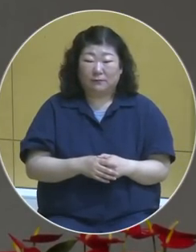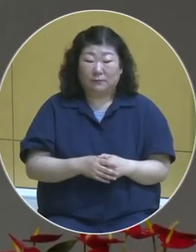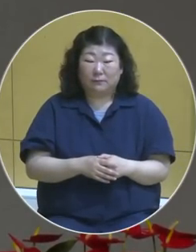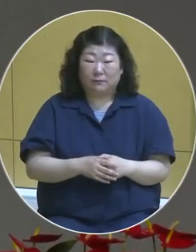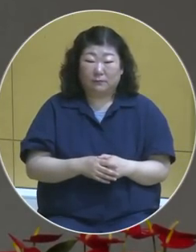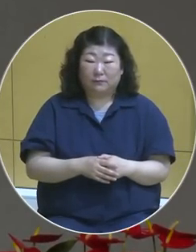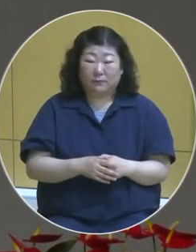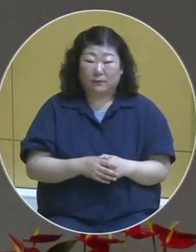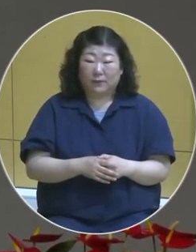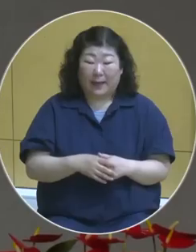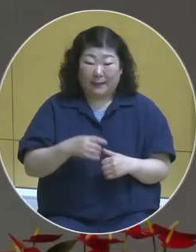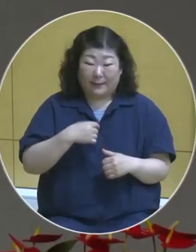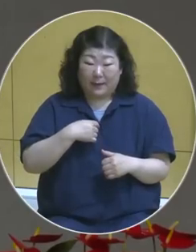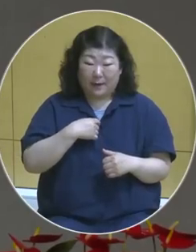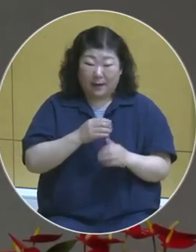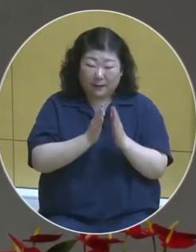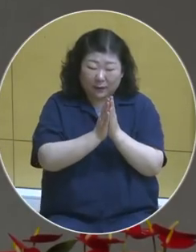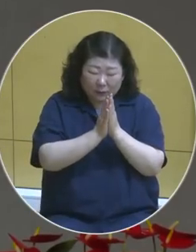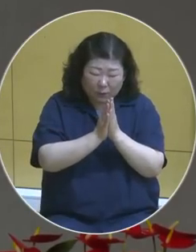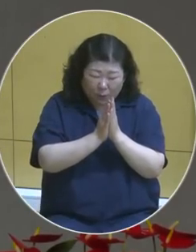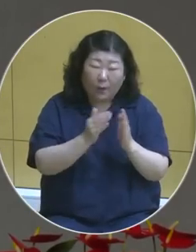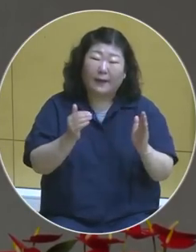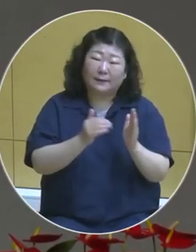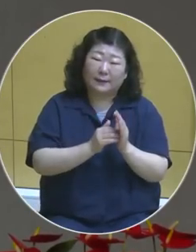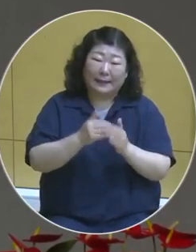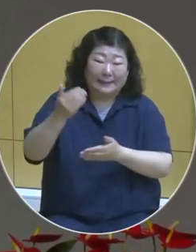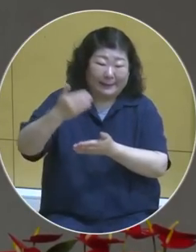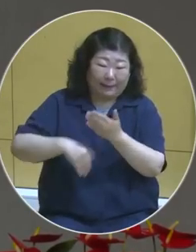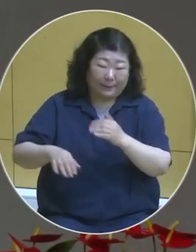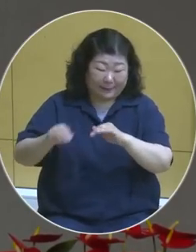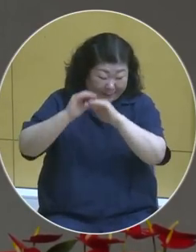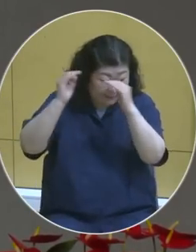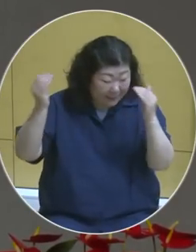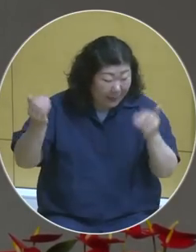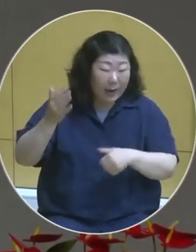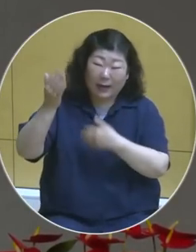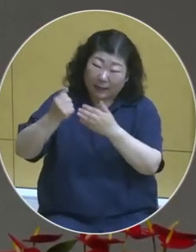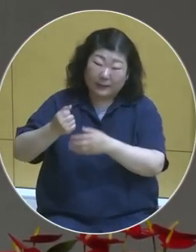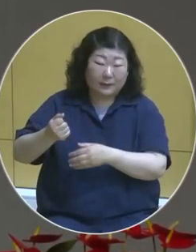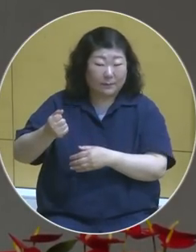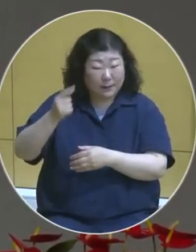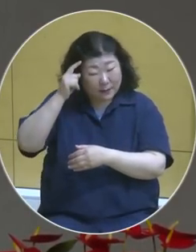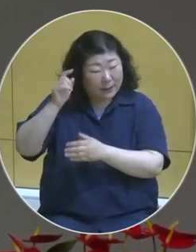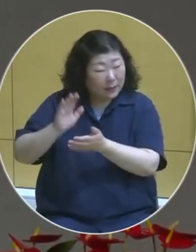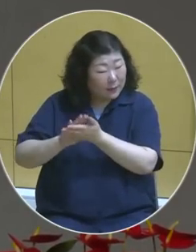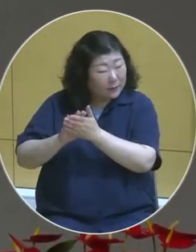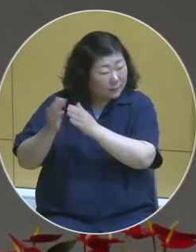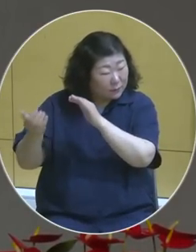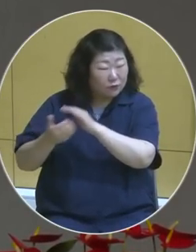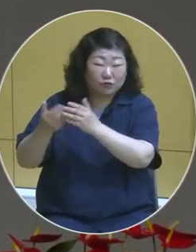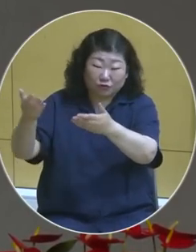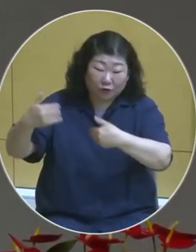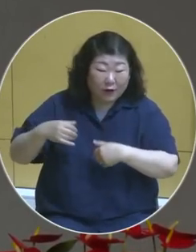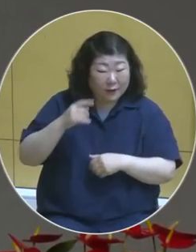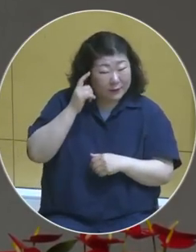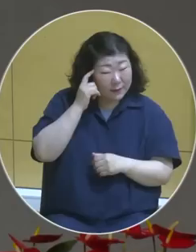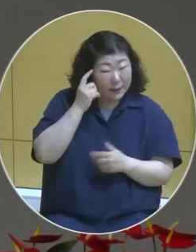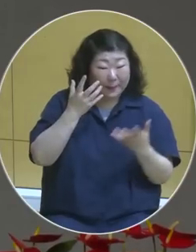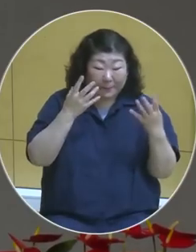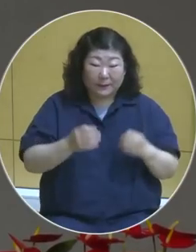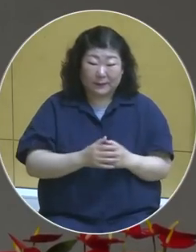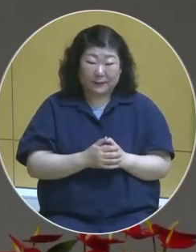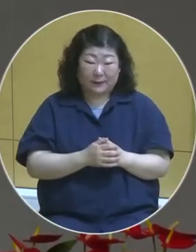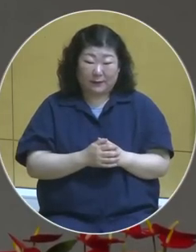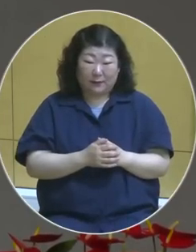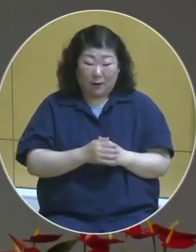왜냐하면 내가 기도했으니까 나머지는 하나님께서 다 이루어 주실 거라는 생각을 할 경우가 많은데 기도 응답을 받는